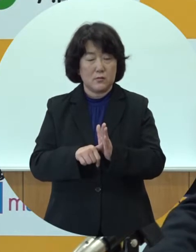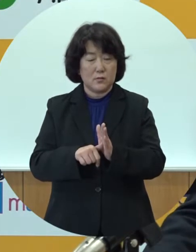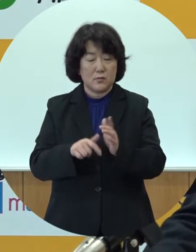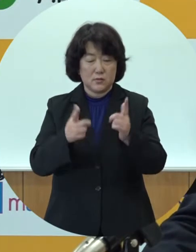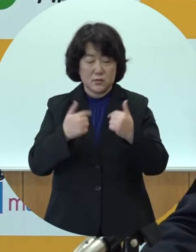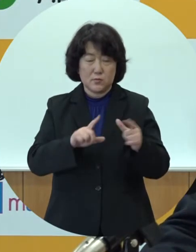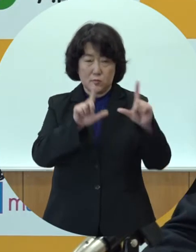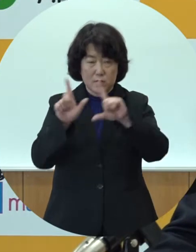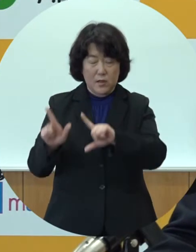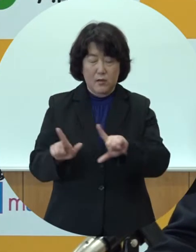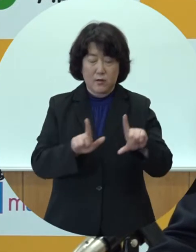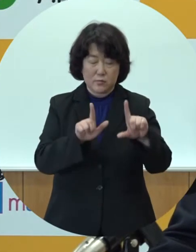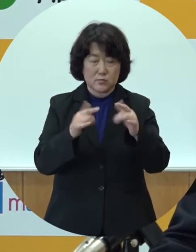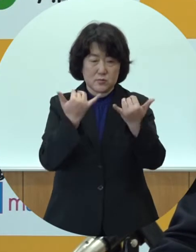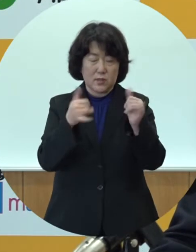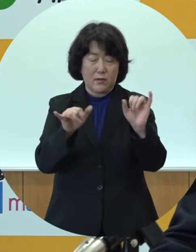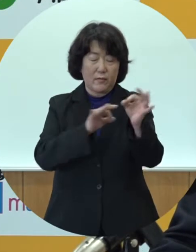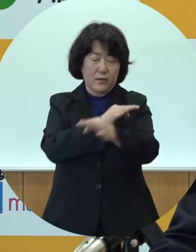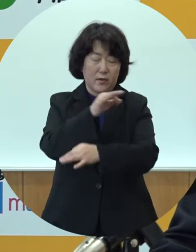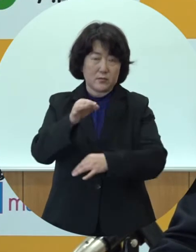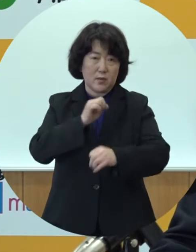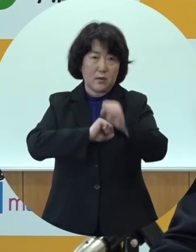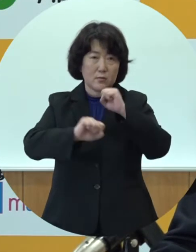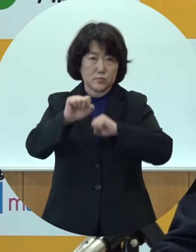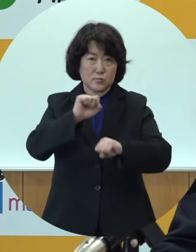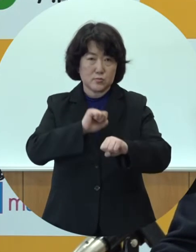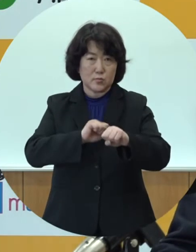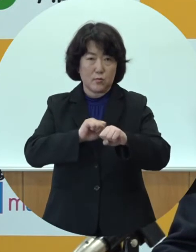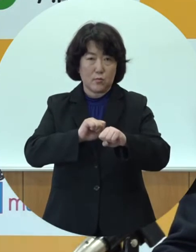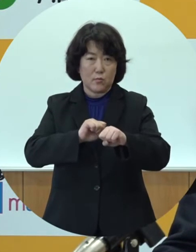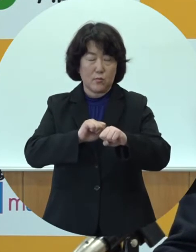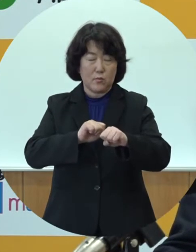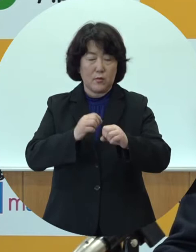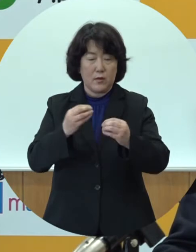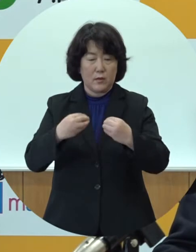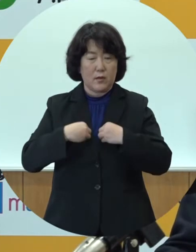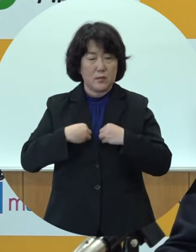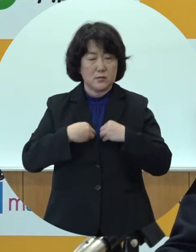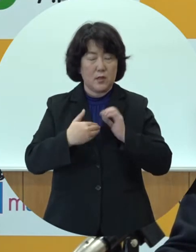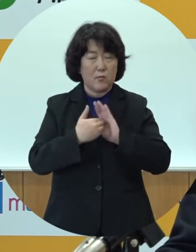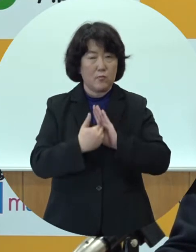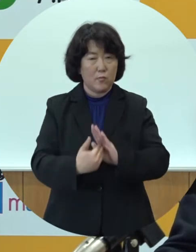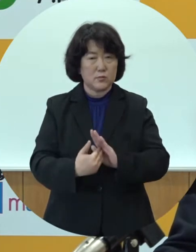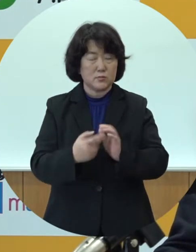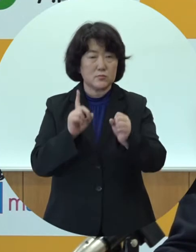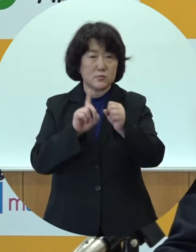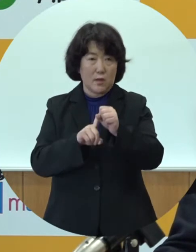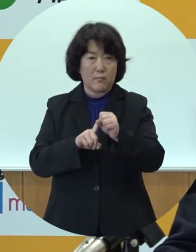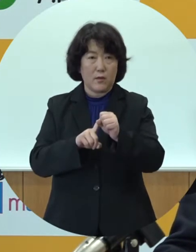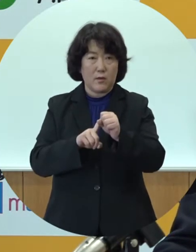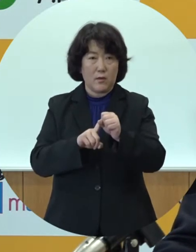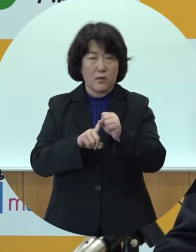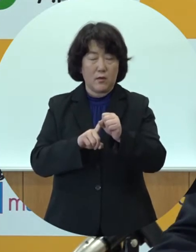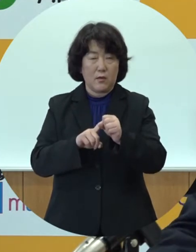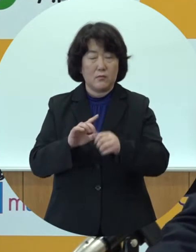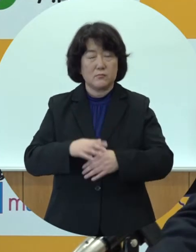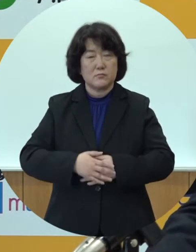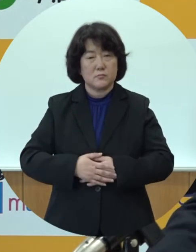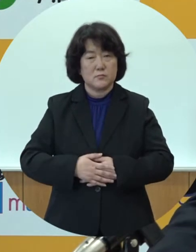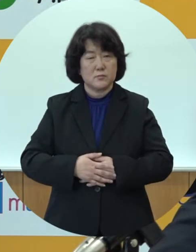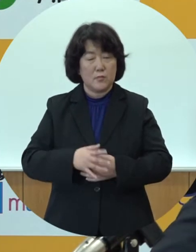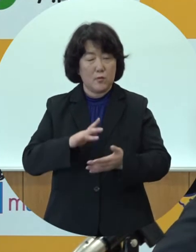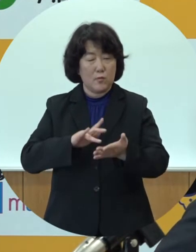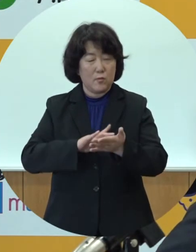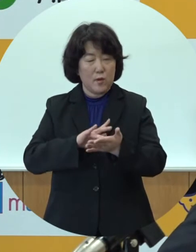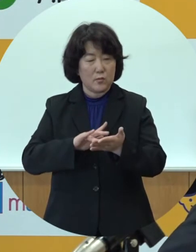経済活動における感染リスクを引き下げるため、基礎疾患、副反応の懸念など